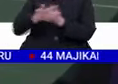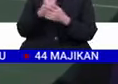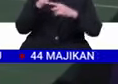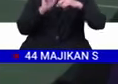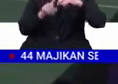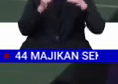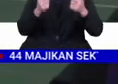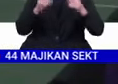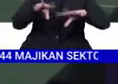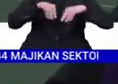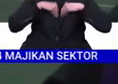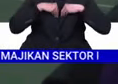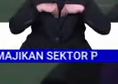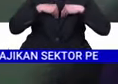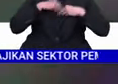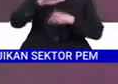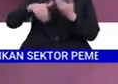OJK